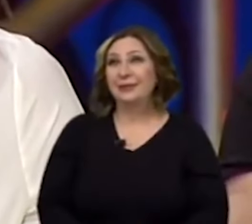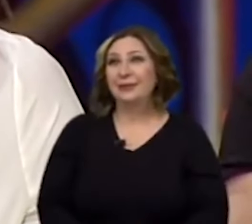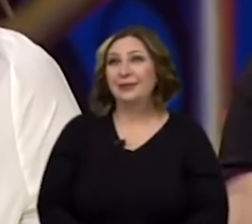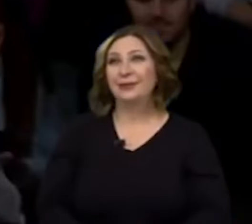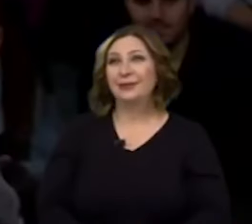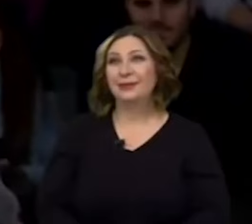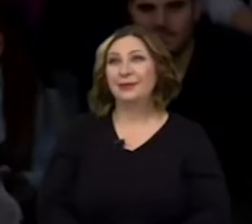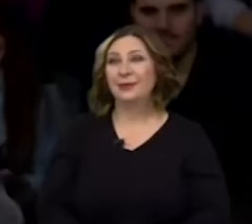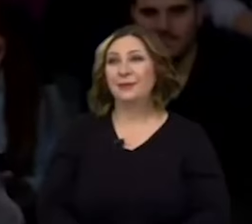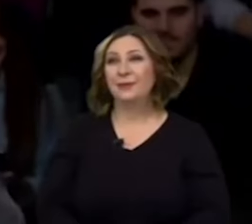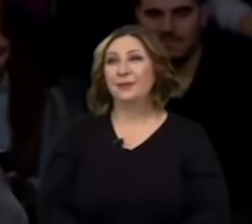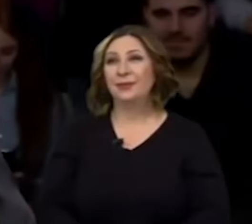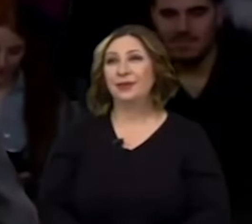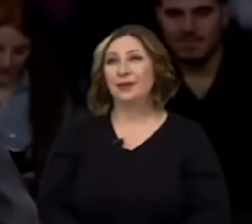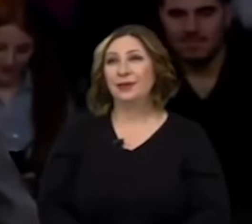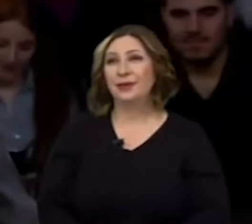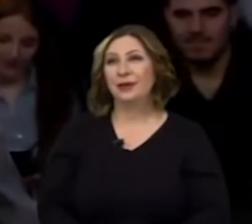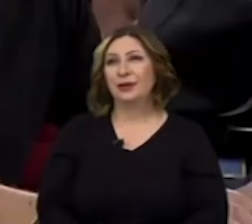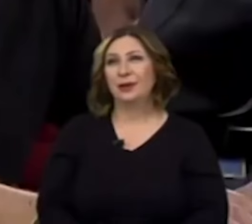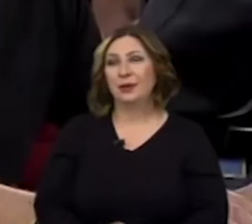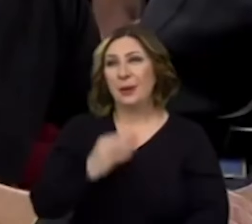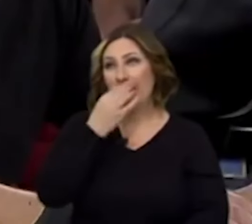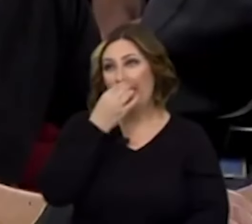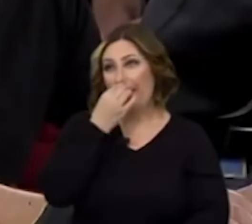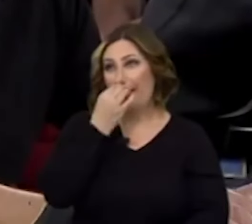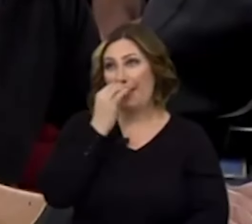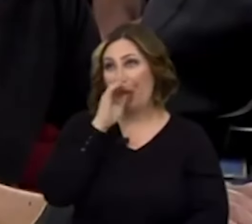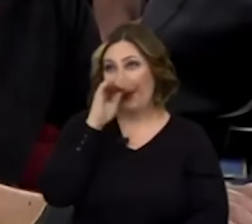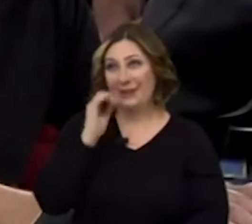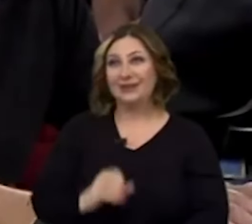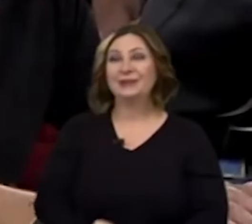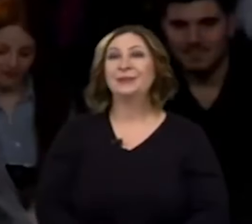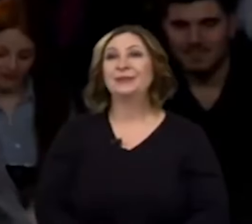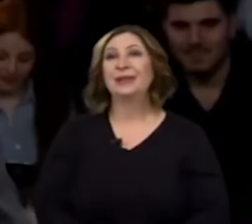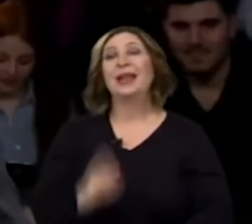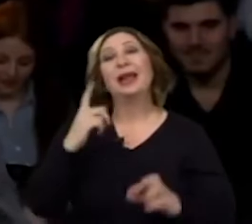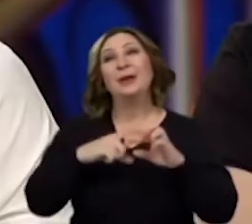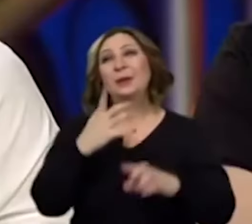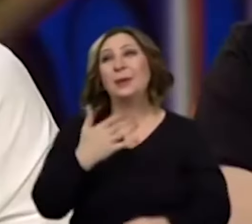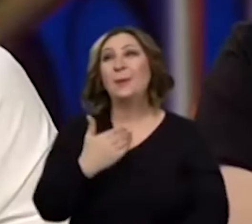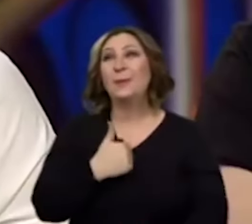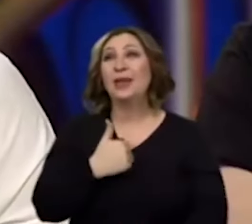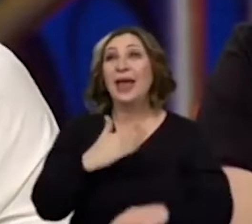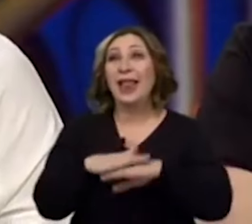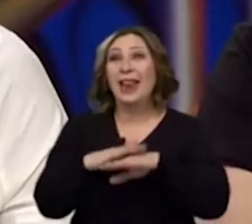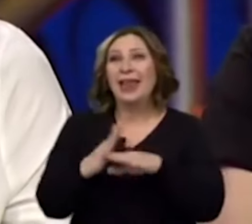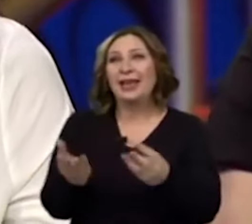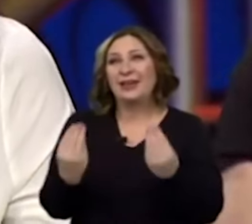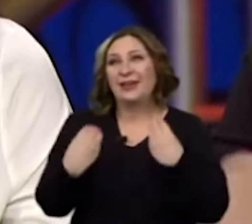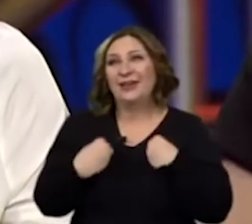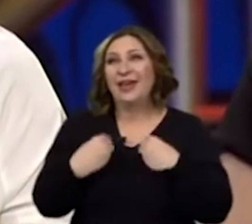Tekile var, tekile. Ne var? Ayteki Ayça Koray'ı tabii anımsadı. Ah canım efendim. Allah rahmet. Bana ellerini